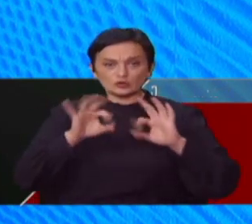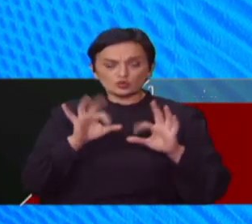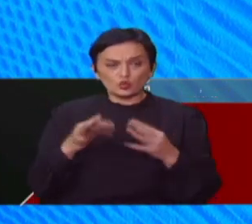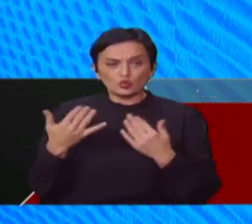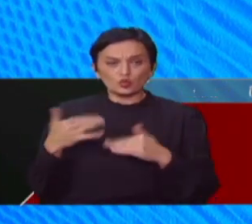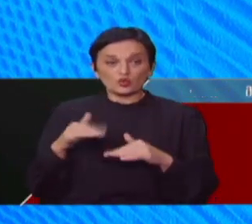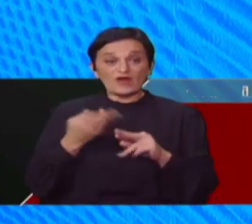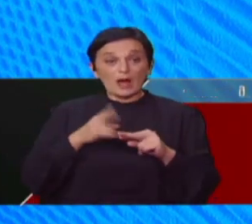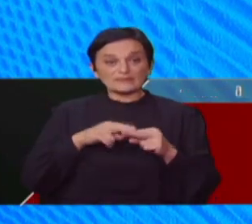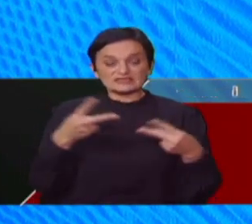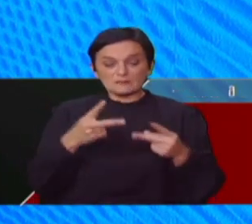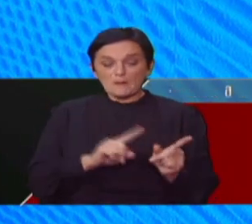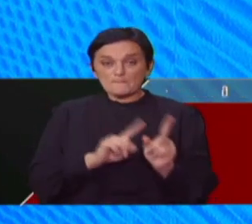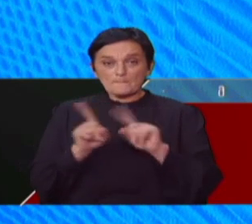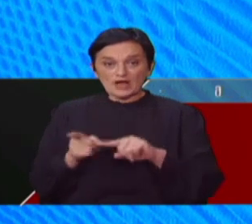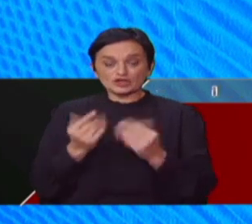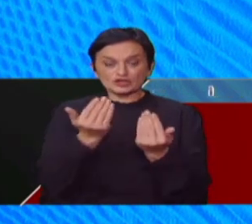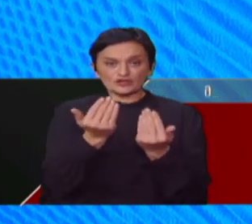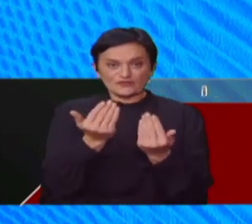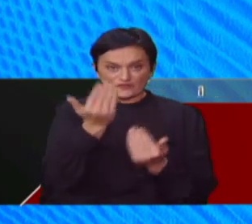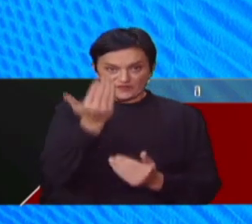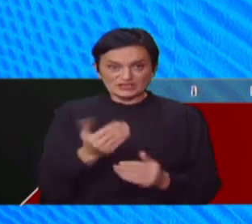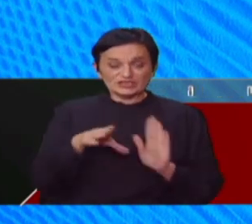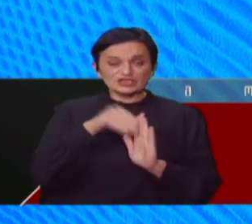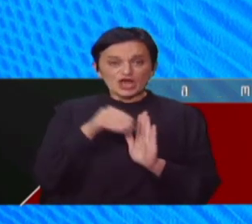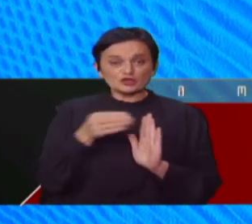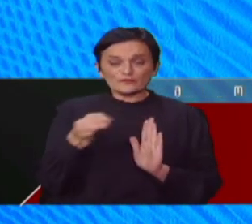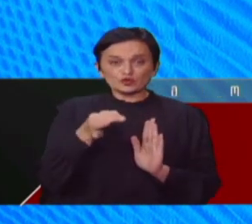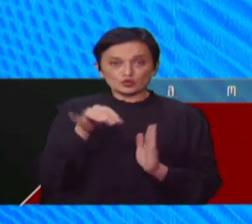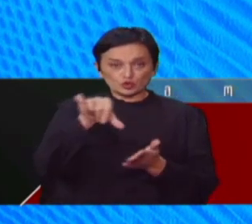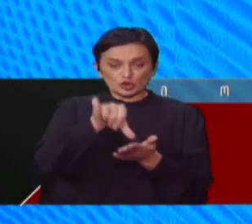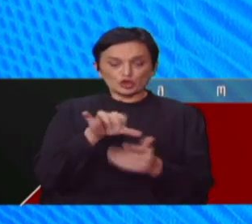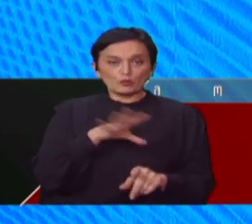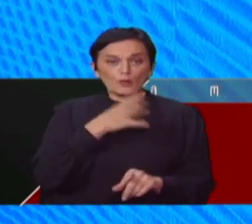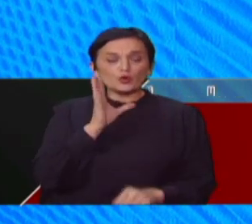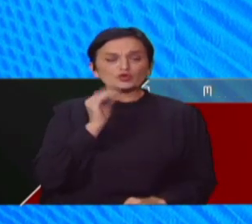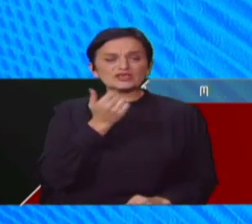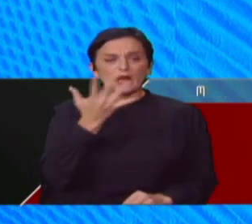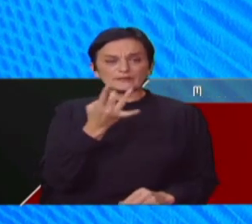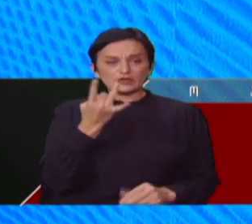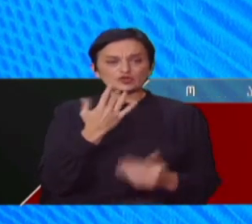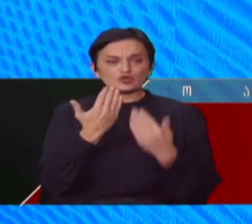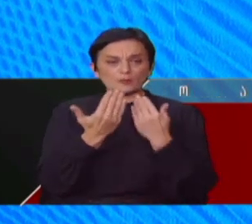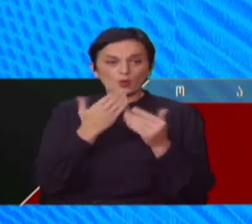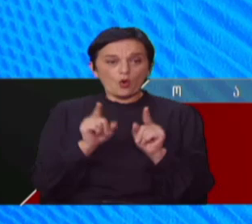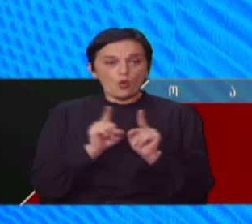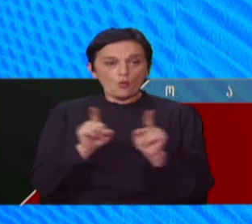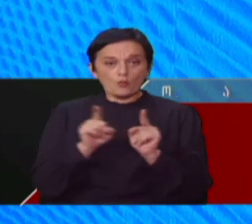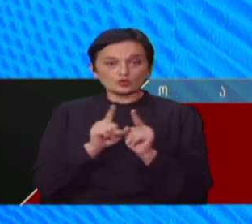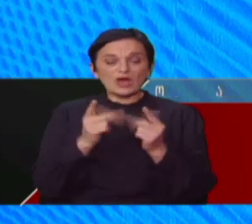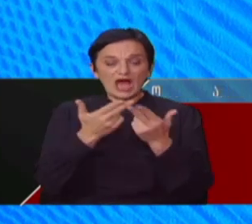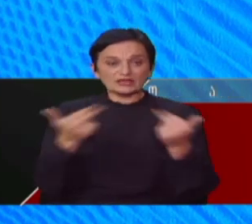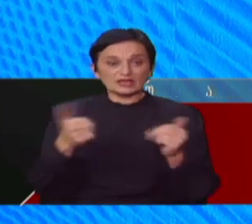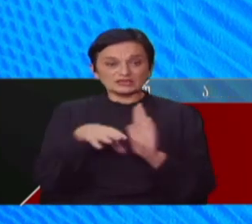უკვე. ამის პარალელურად თქვენ დღეს როდესაც არჩევნობაზე იმყოფებოდით, მაშინ რამდენჯერმე მოუწოდეთ ოპოზიციას, რომ